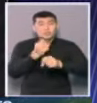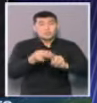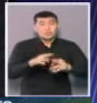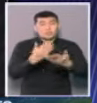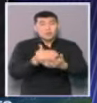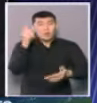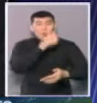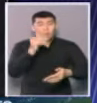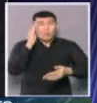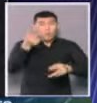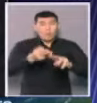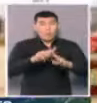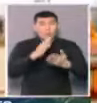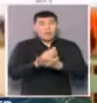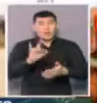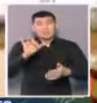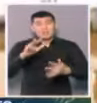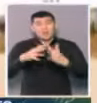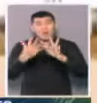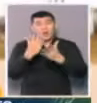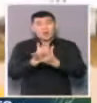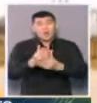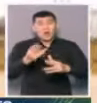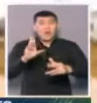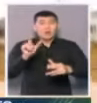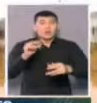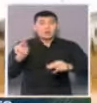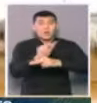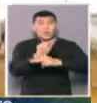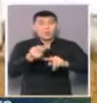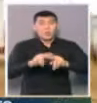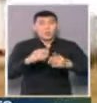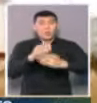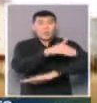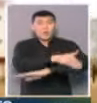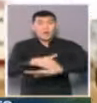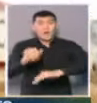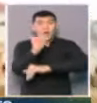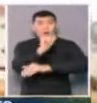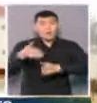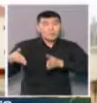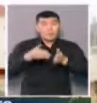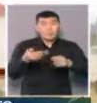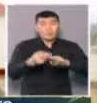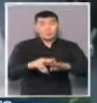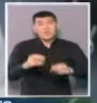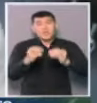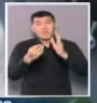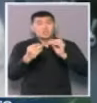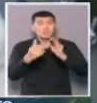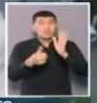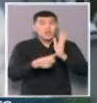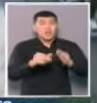населенных пунктах Тущукудук, Исатай, Жанбай, Нарын, по капитальному ремонту внутрипоселковых автомобильных дорог протяженностью 16